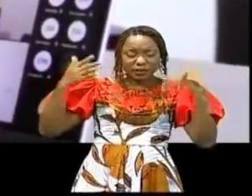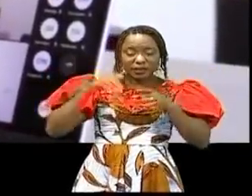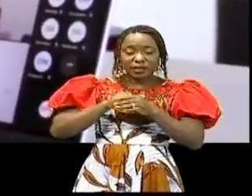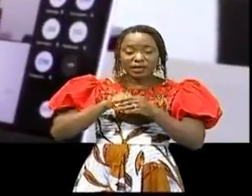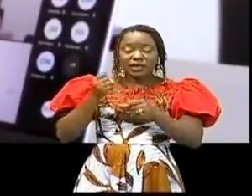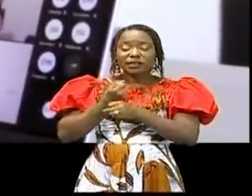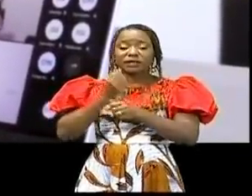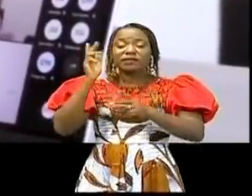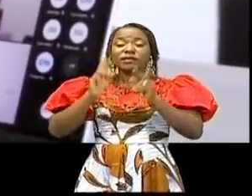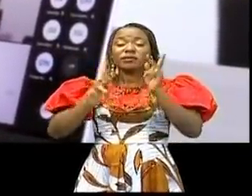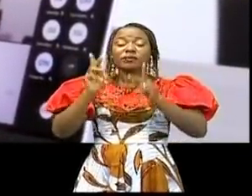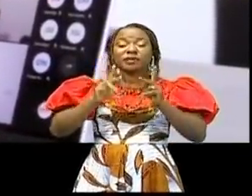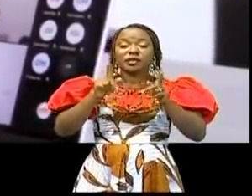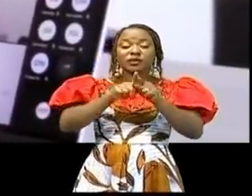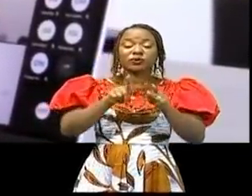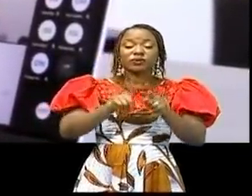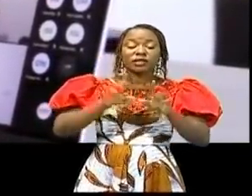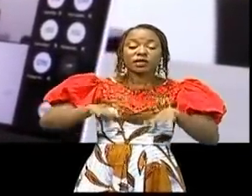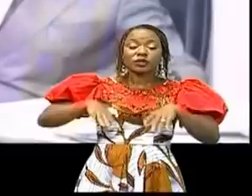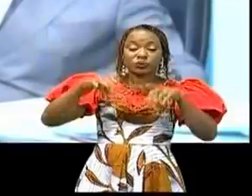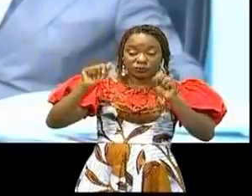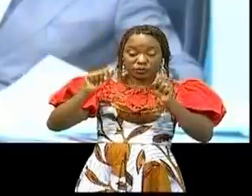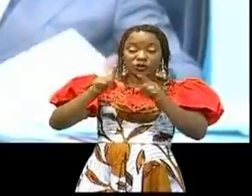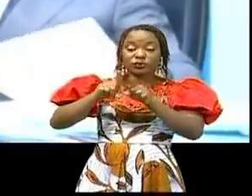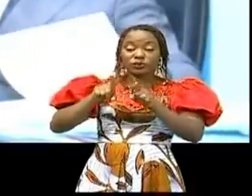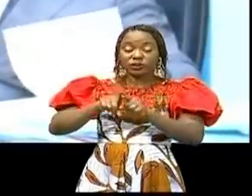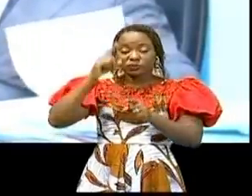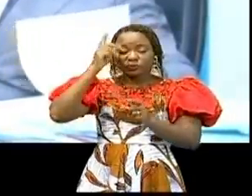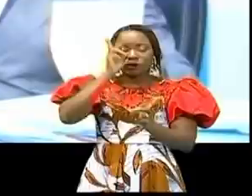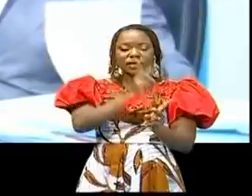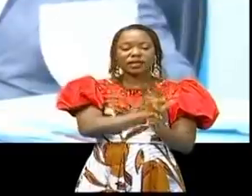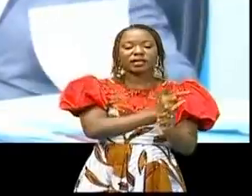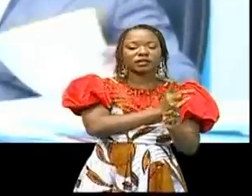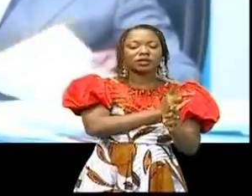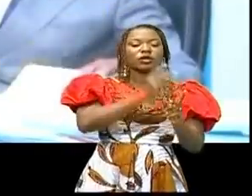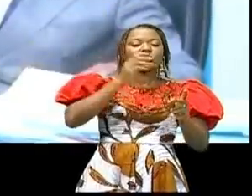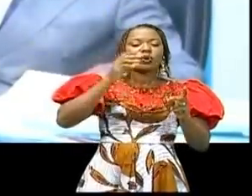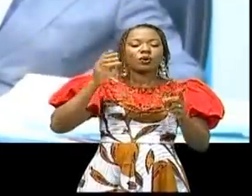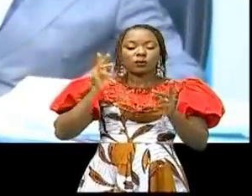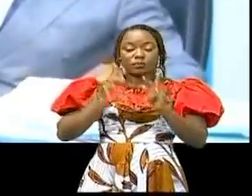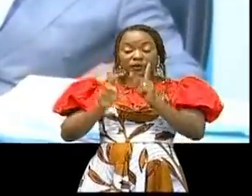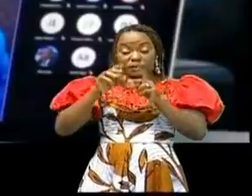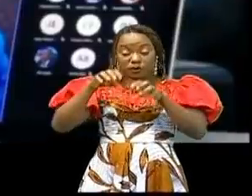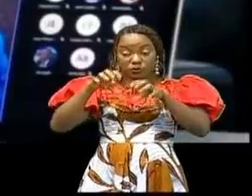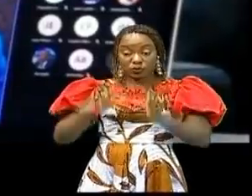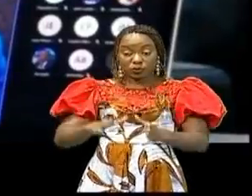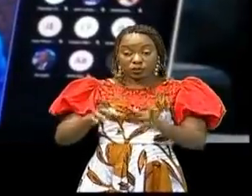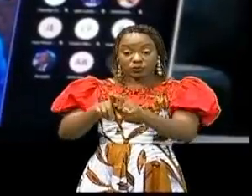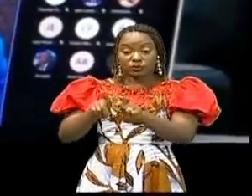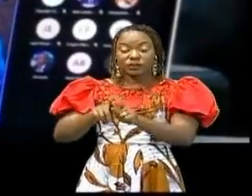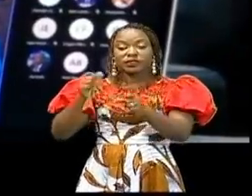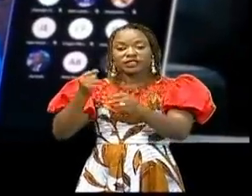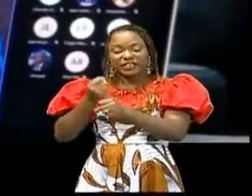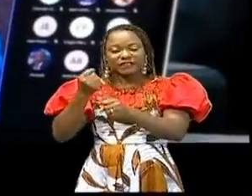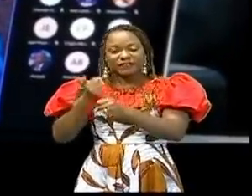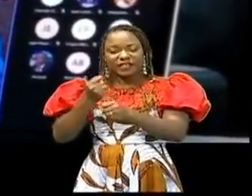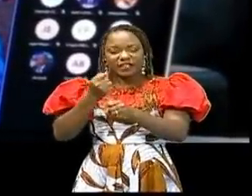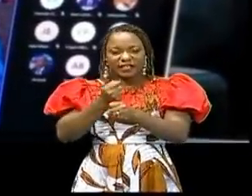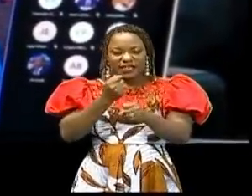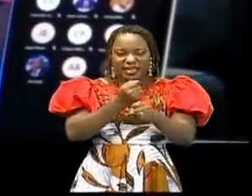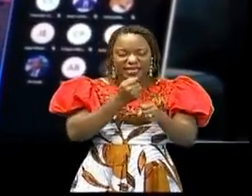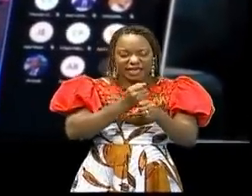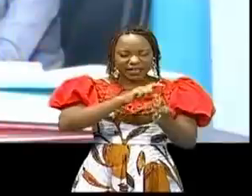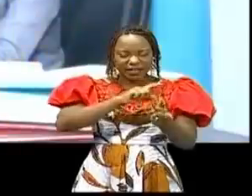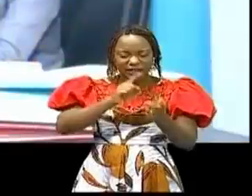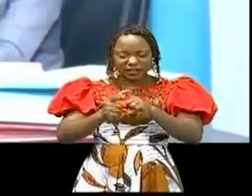public récemment adopté consiste à garantir aux citoyens congolais et aux usagers des services publics conformes,